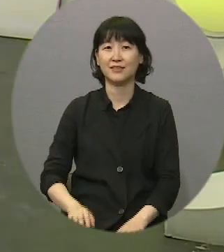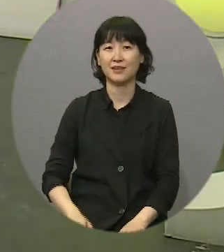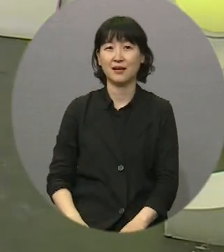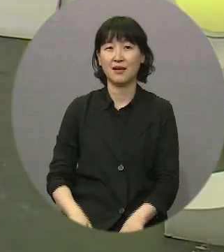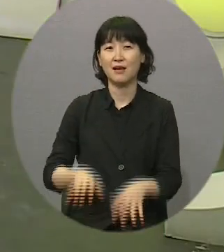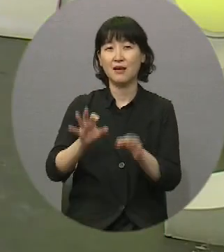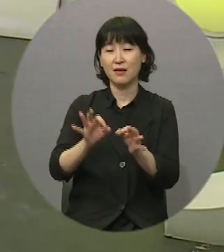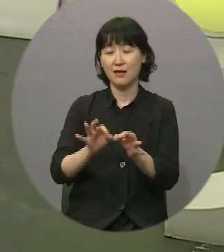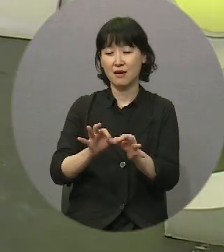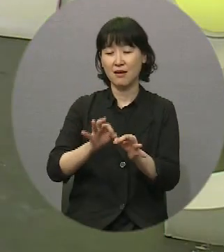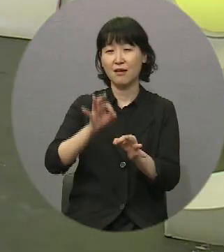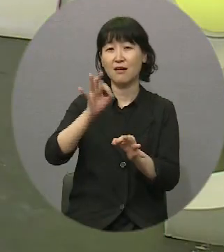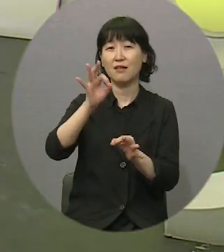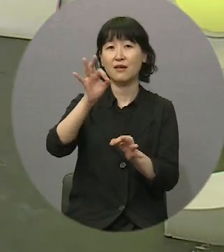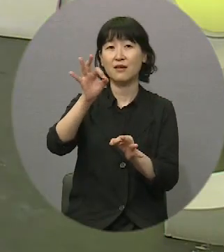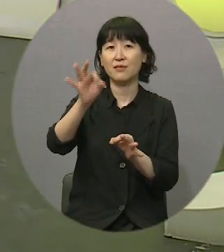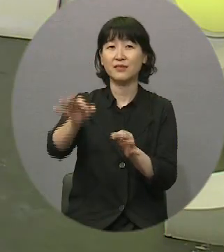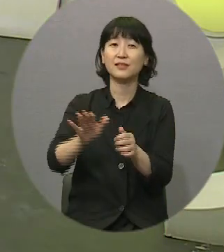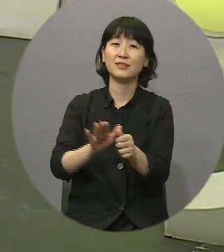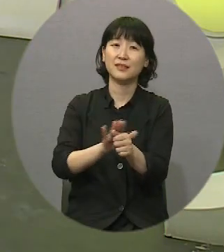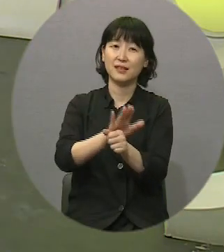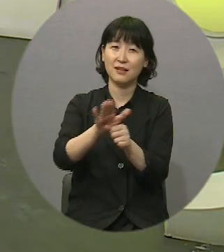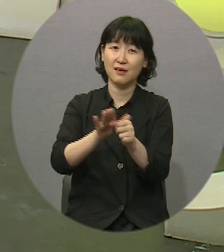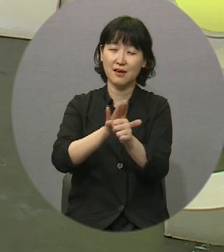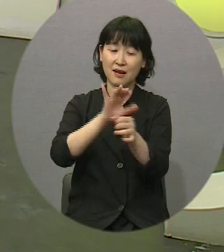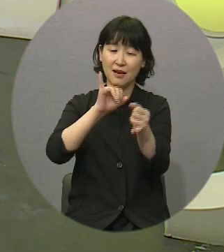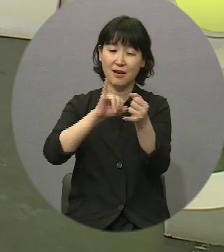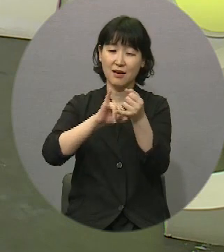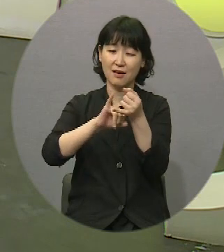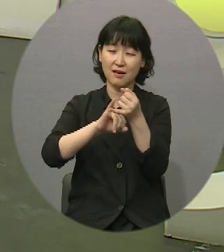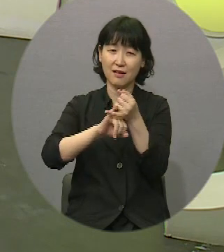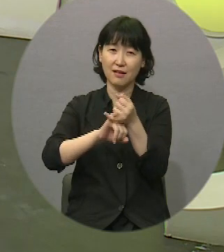이 영원히 사랑하자